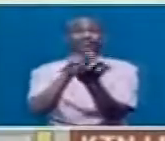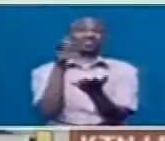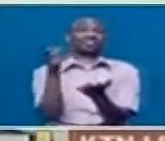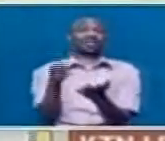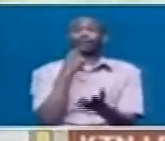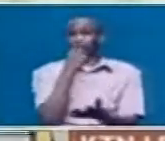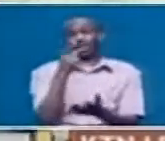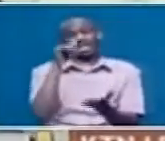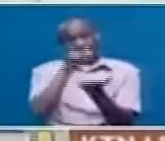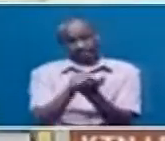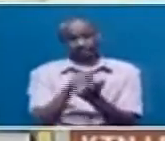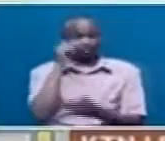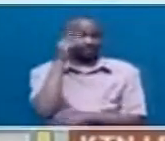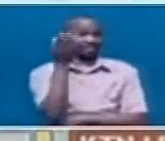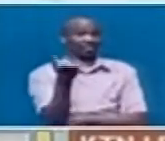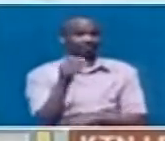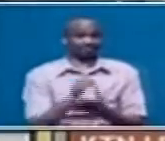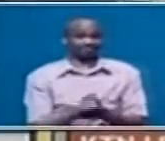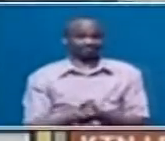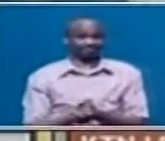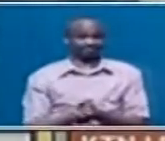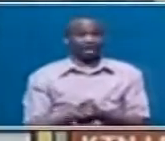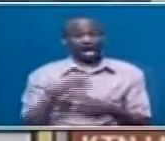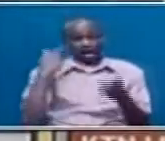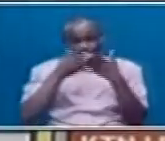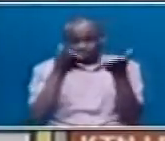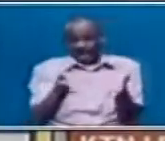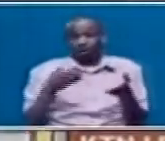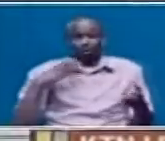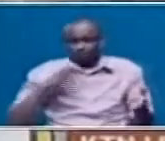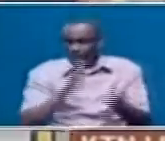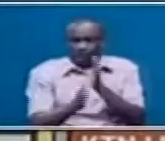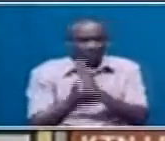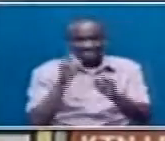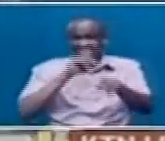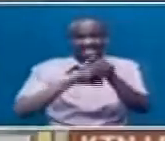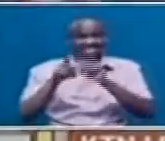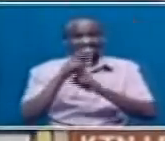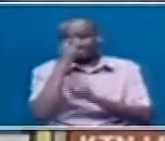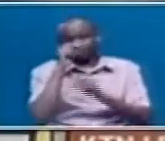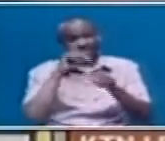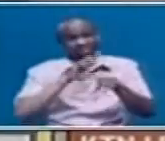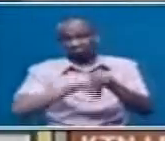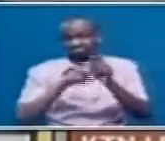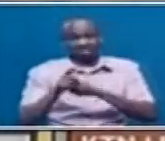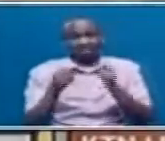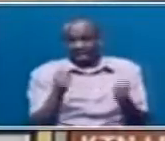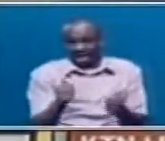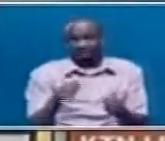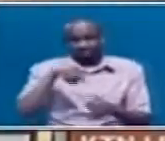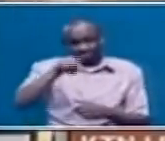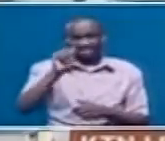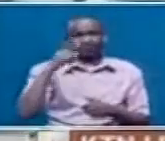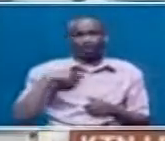kimataifa Moi mjini Mombasa. Hadi sasa hakuna yeyote amekamatwa kuhusu kuuawa kwa Bhatt, ambaye pia